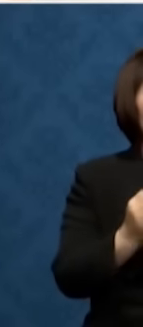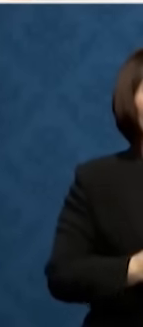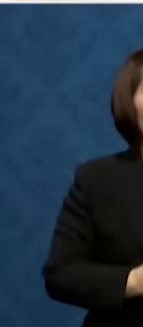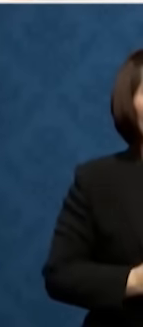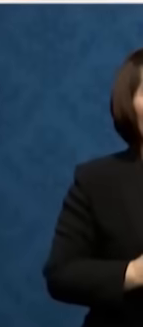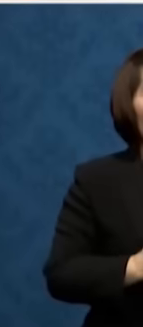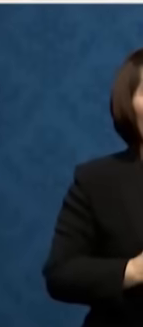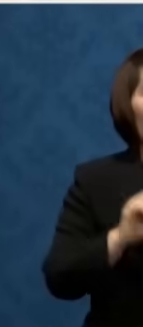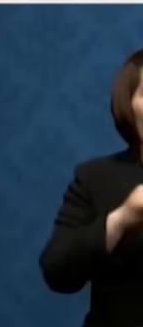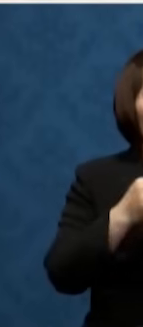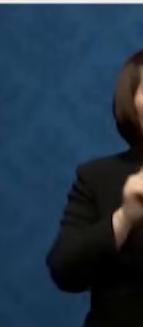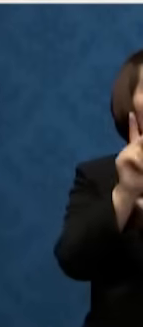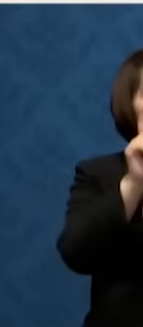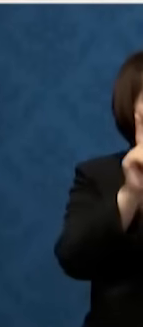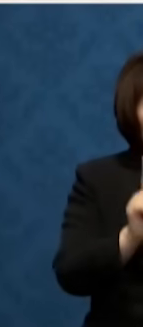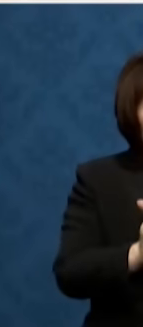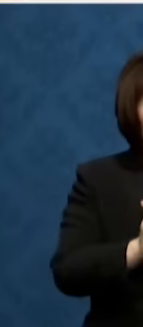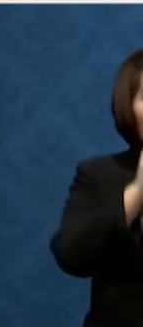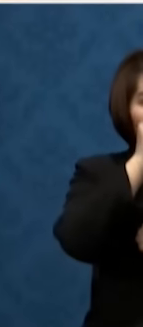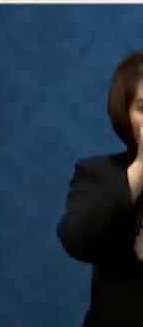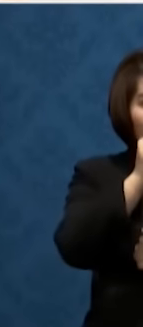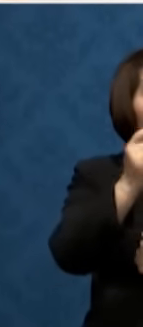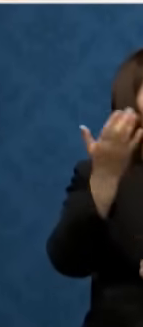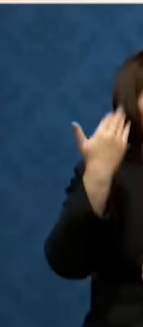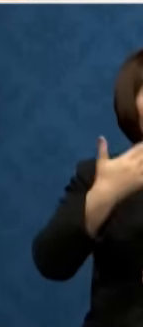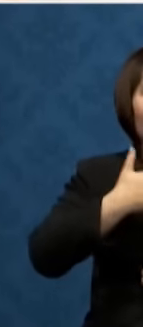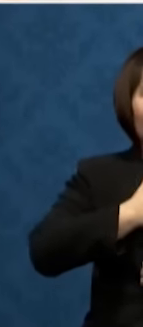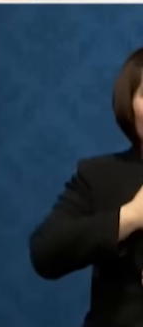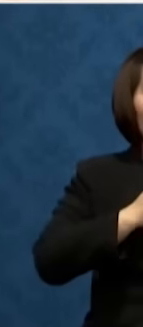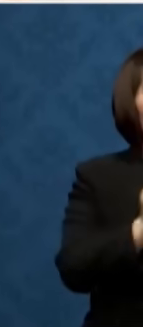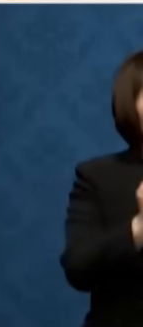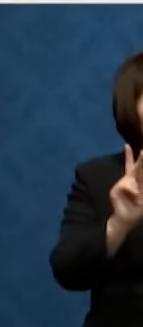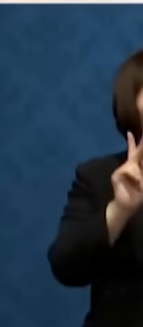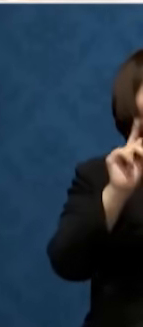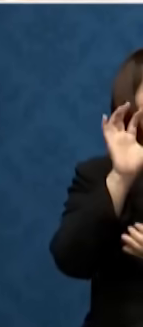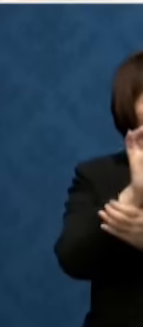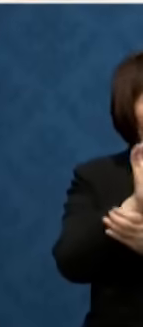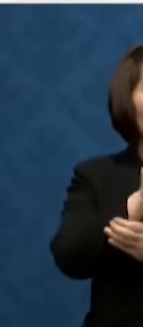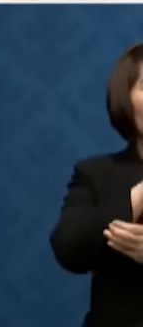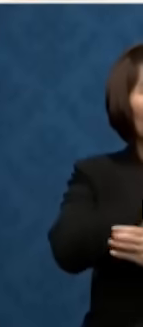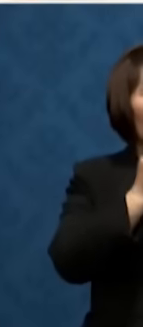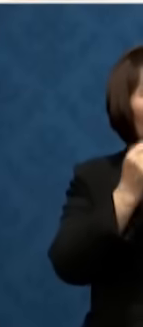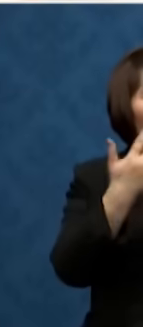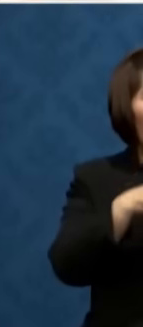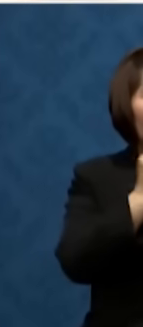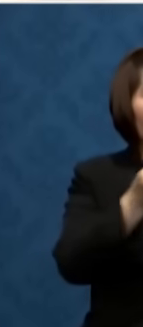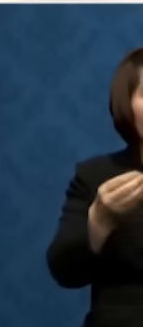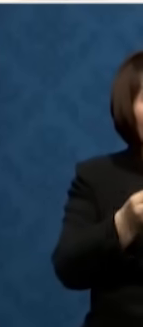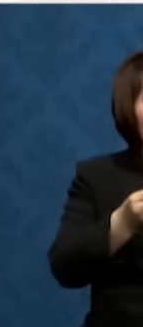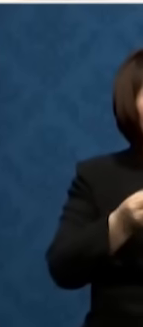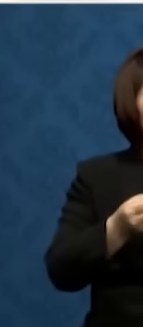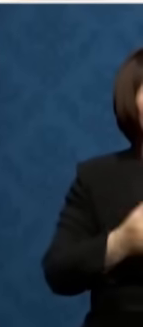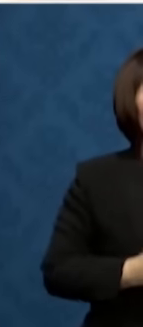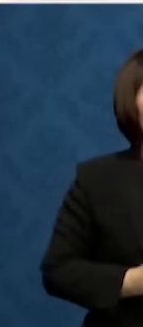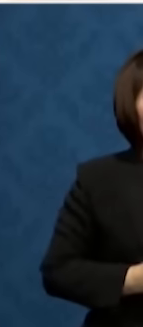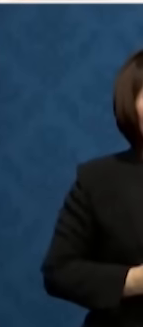ายผมเองในฐานะที่เคยเป็นอดีตนะครับกรรมธิการยกร่างข้อบังคับท่านประธานสภาก็เป็นอดีตท่านเคยเป็นประธานสภามา